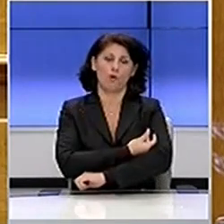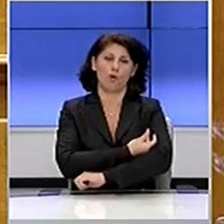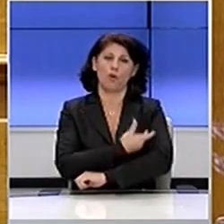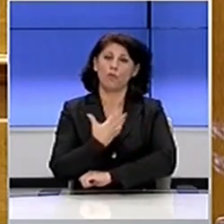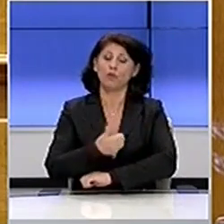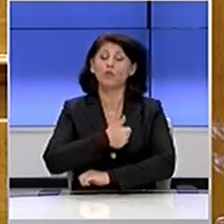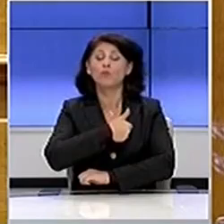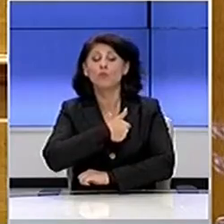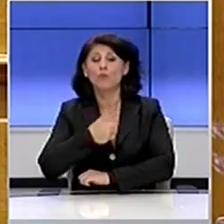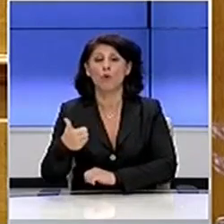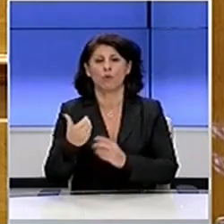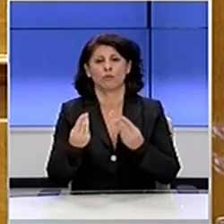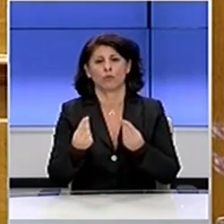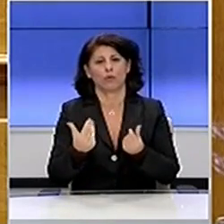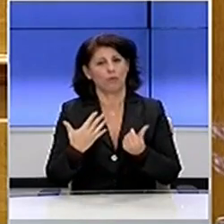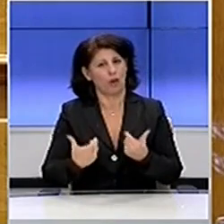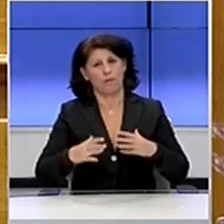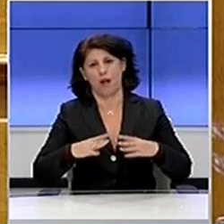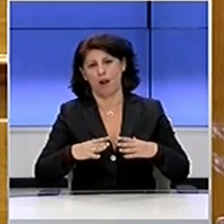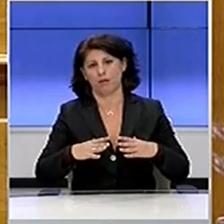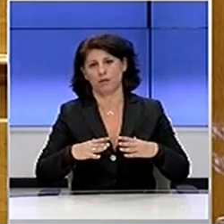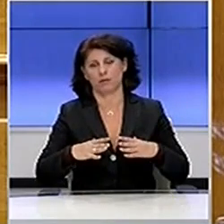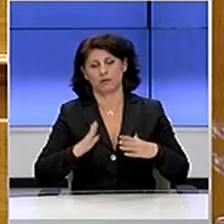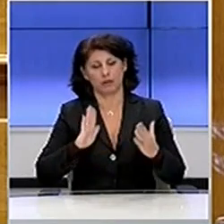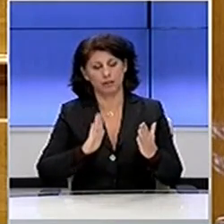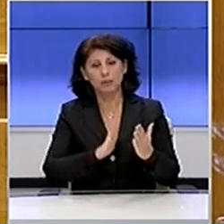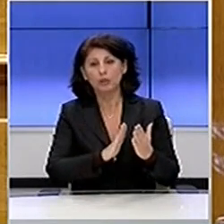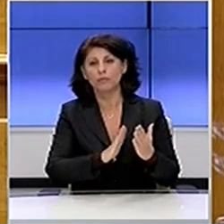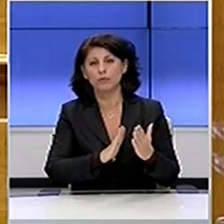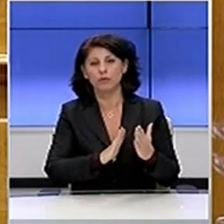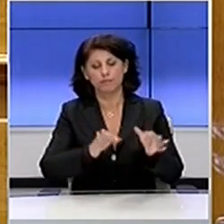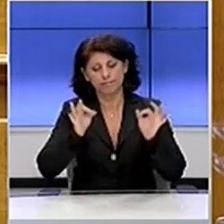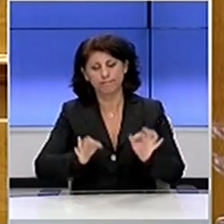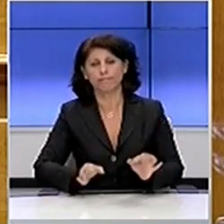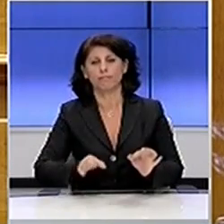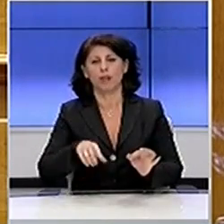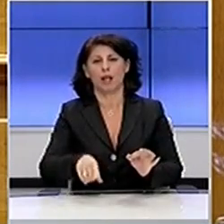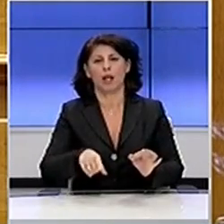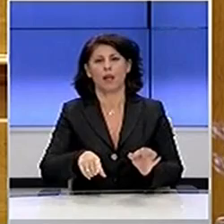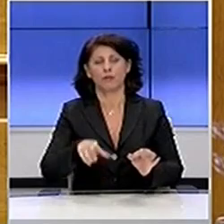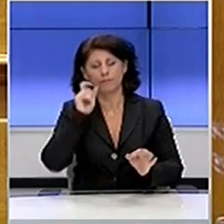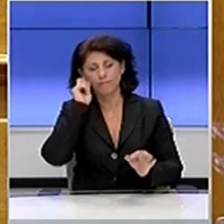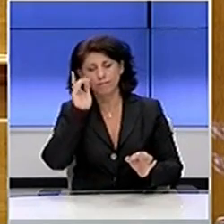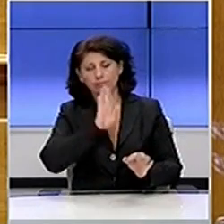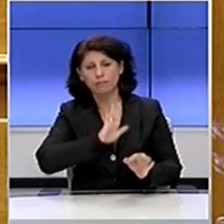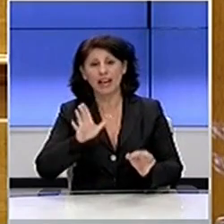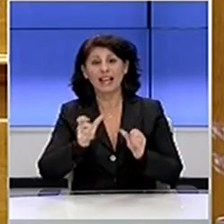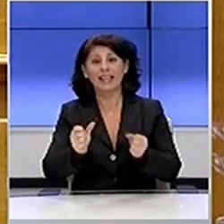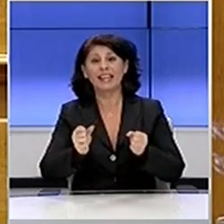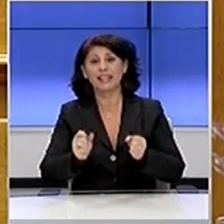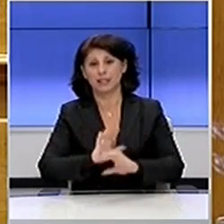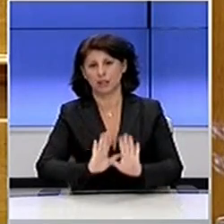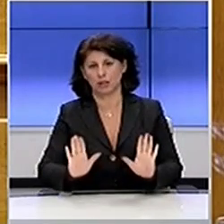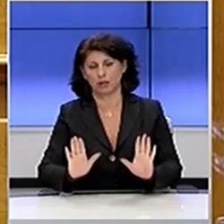και το μόνο εργαλείο που έχουμε στη διάθεσή μας για να αντιμετωπίσουμε οριστικά αυτήν την πρωτοφανή κρίση. Και